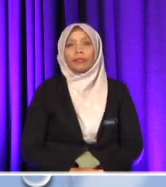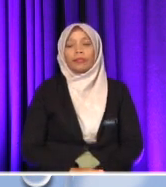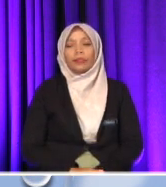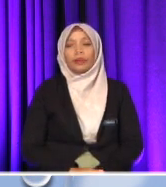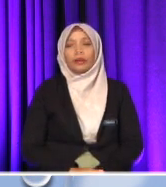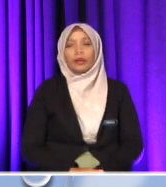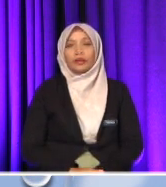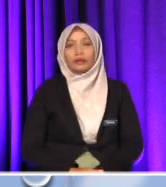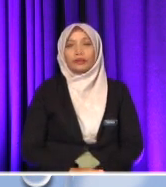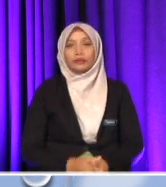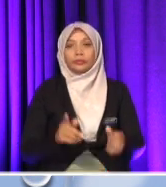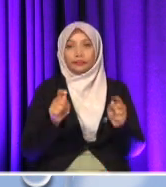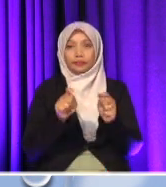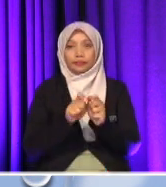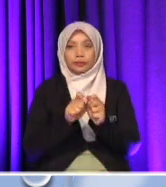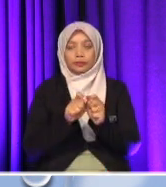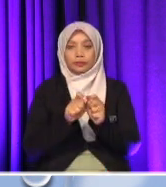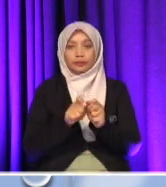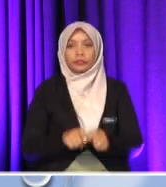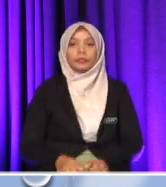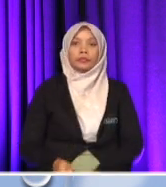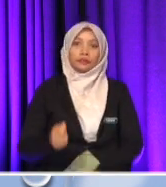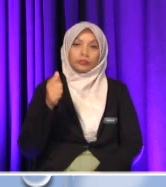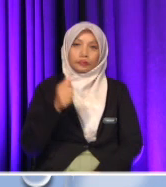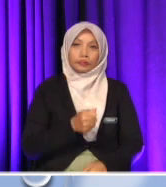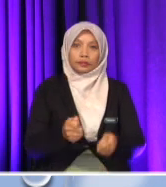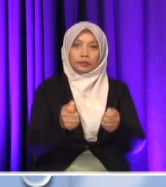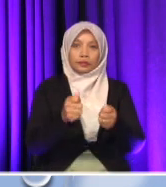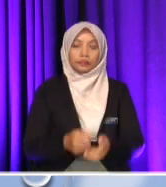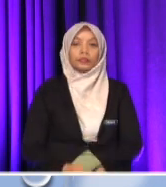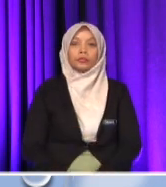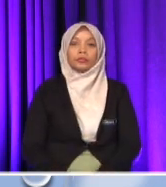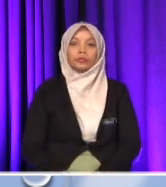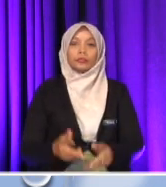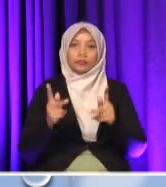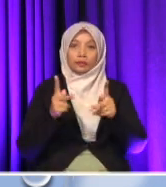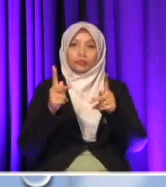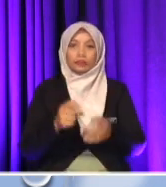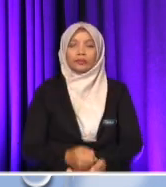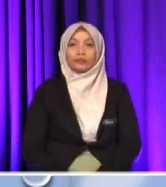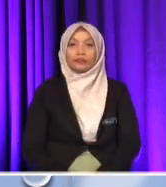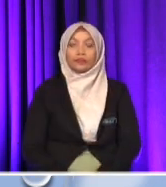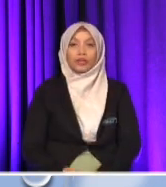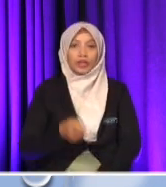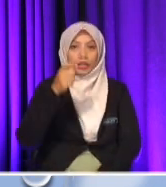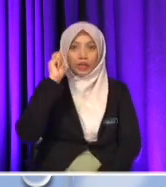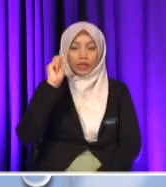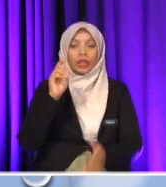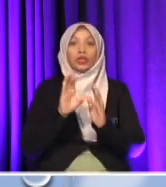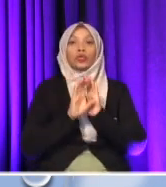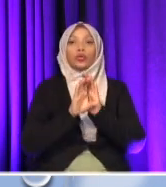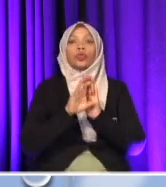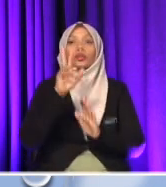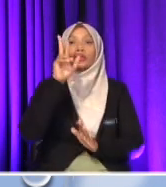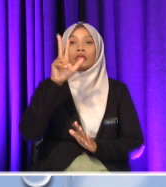Okey. Ini contoh gabungan litar siri untuk 3 komponen. Contoh sebab kita tadi saya contoh 3 komponen